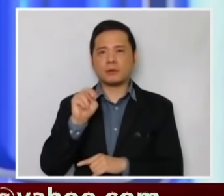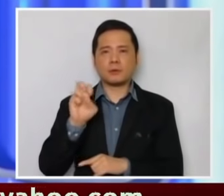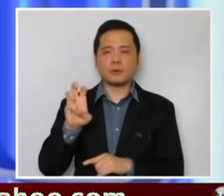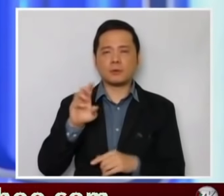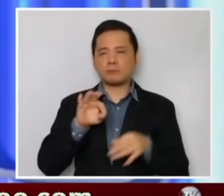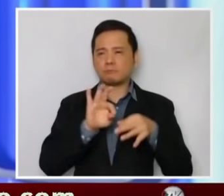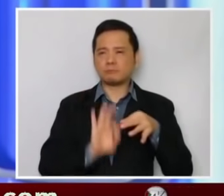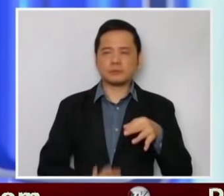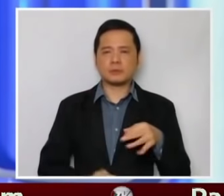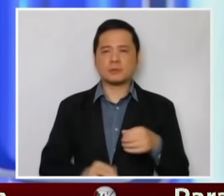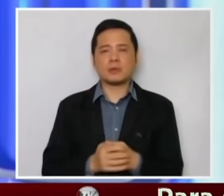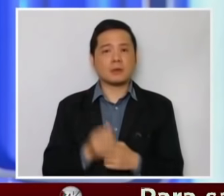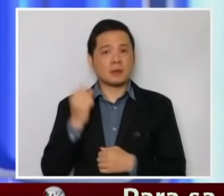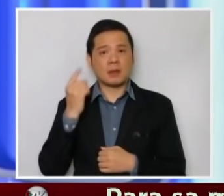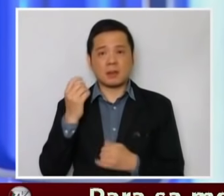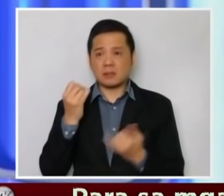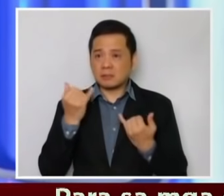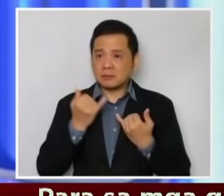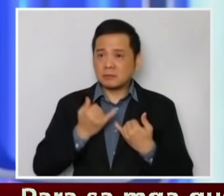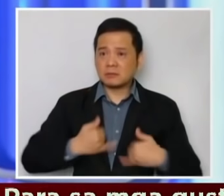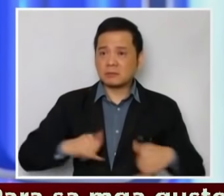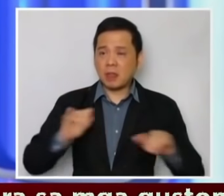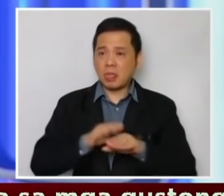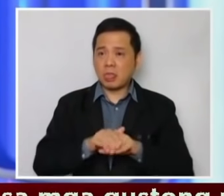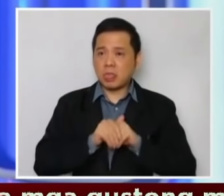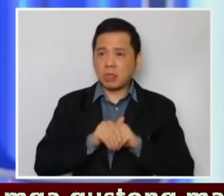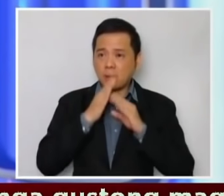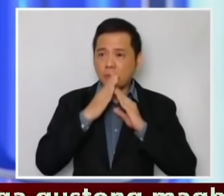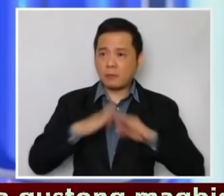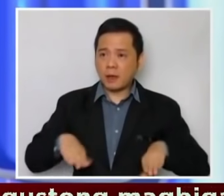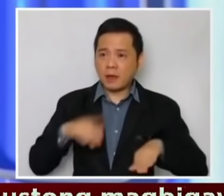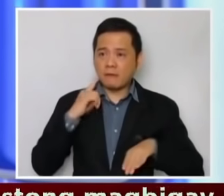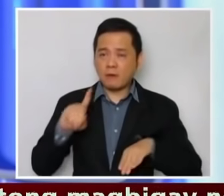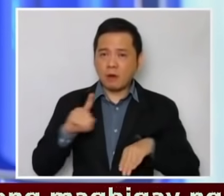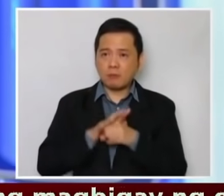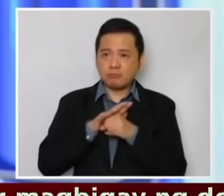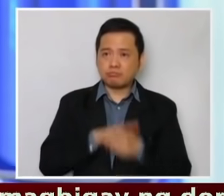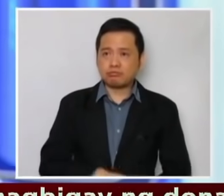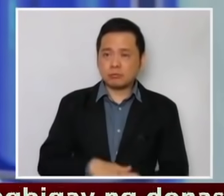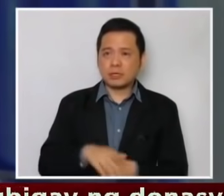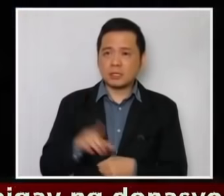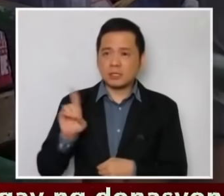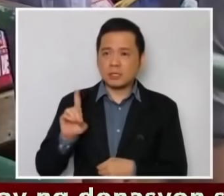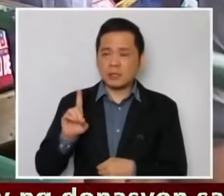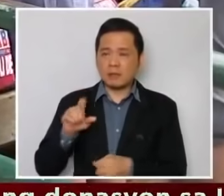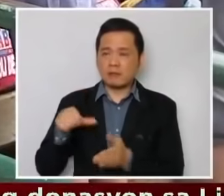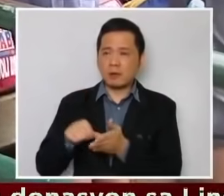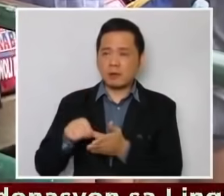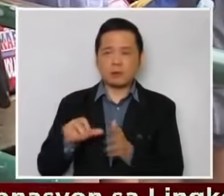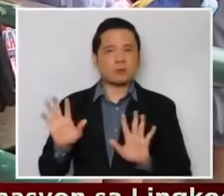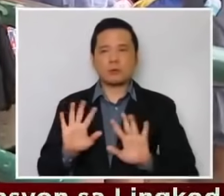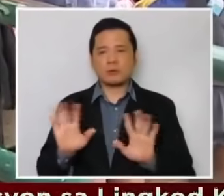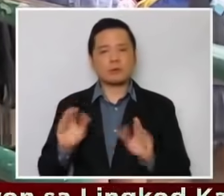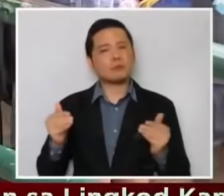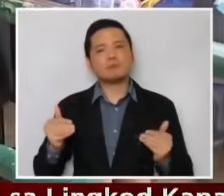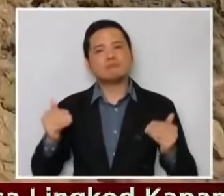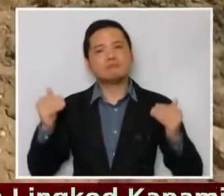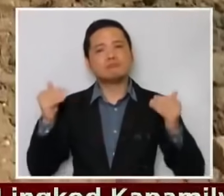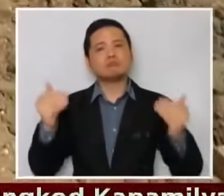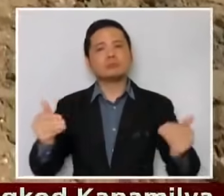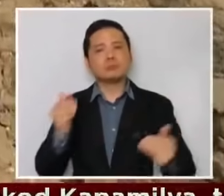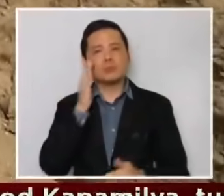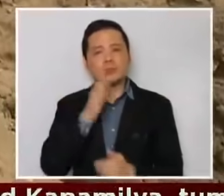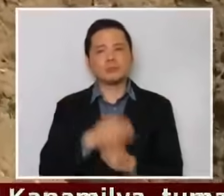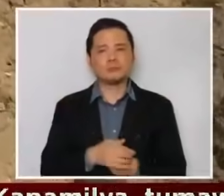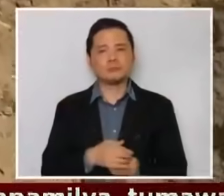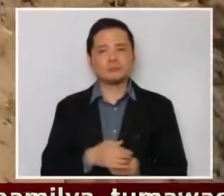kami mananahimik sa pag-ataking ito sa ating demokrasya at sa malayang pamamahayan. Hindi matatawaran